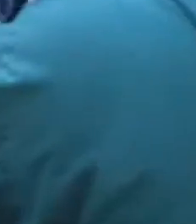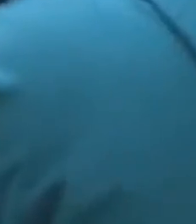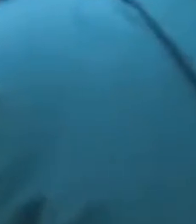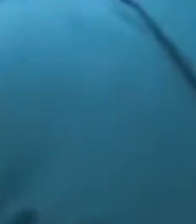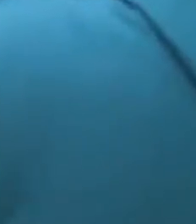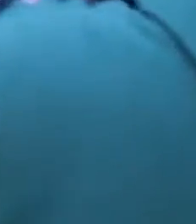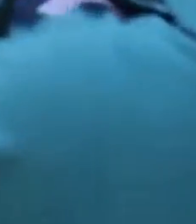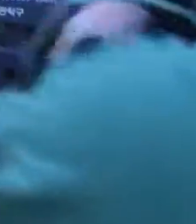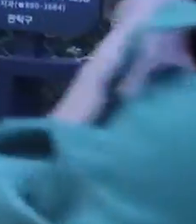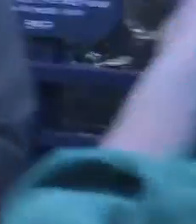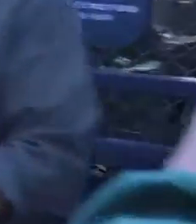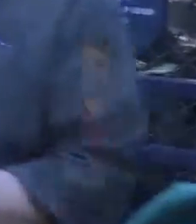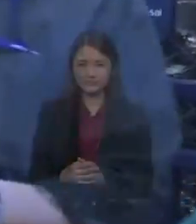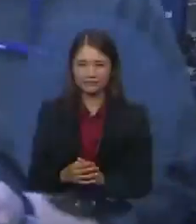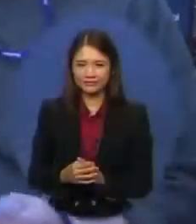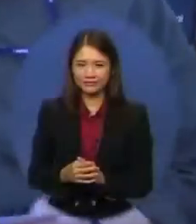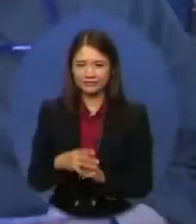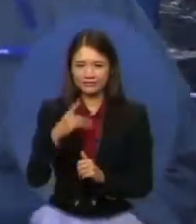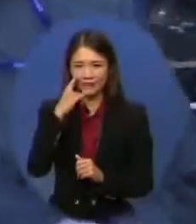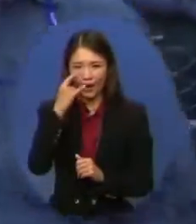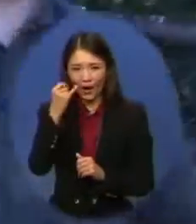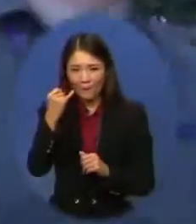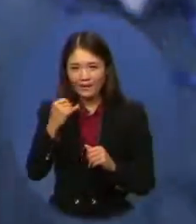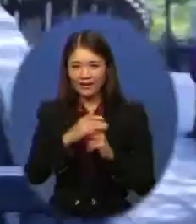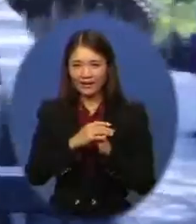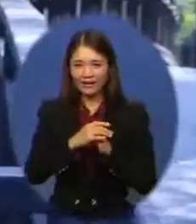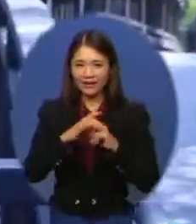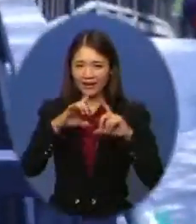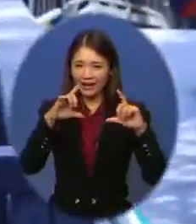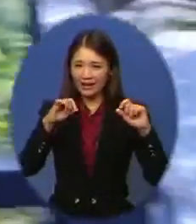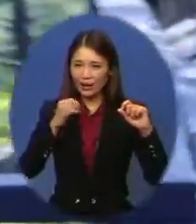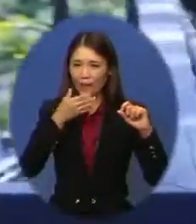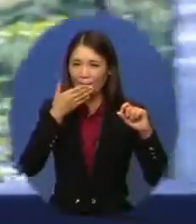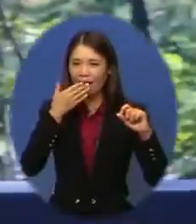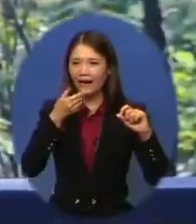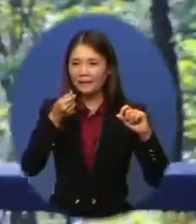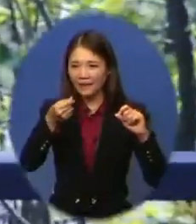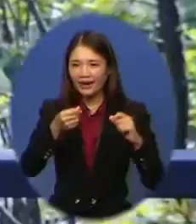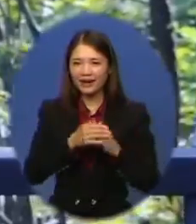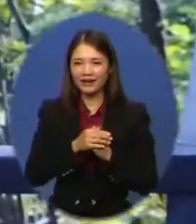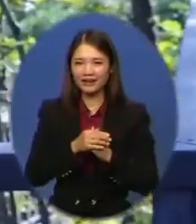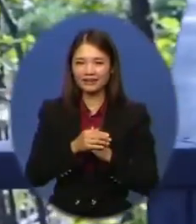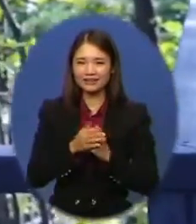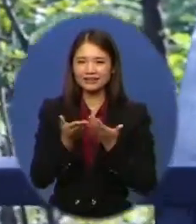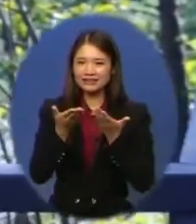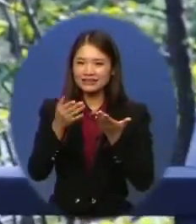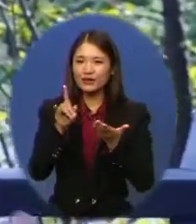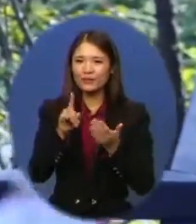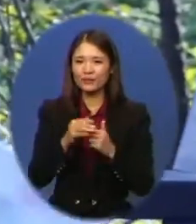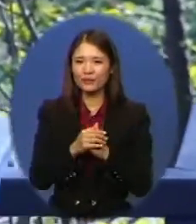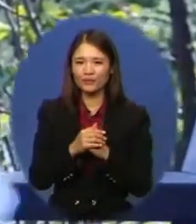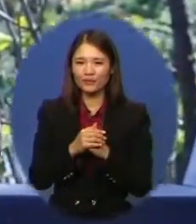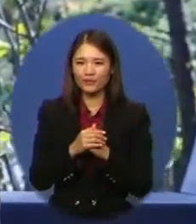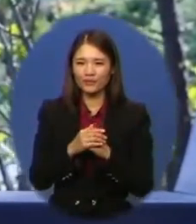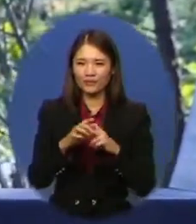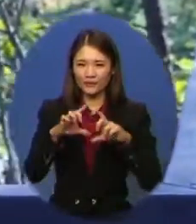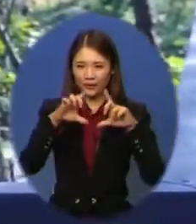오늘 완주증이 밥이래요. 기대했다고 좀 쓰러져. 이게 밥이래요. 이제 완주하시는 분들께 드리는 게 뭐예요?